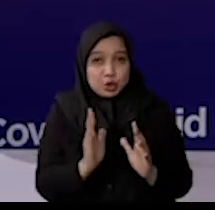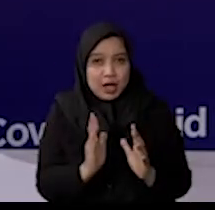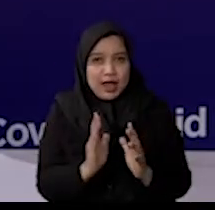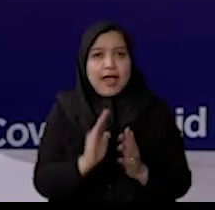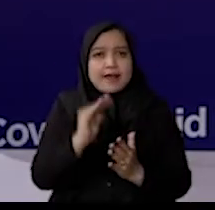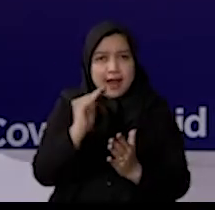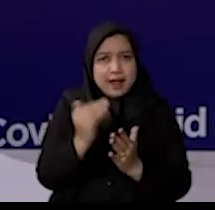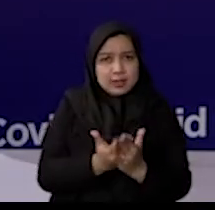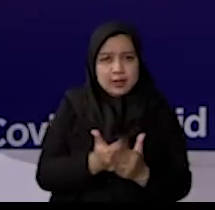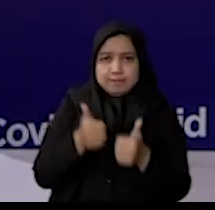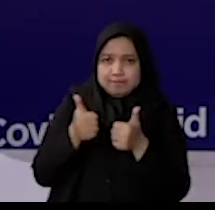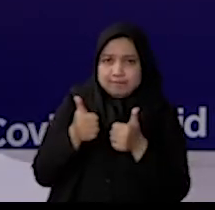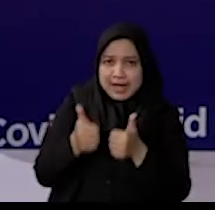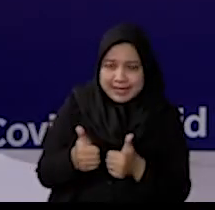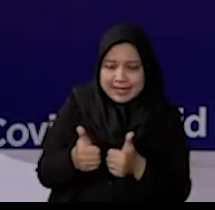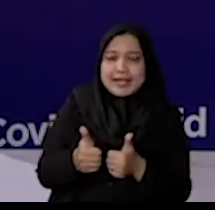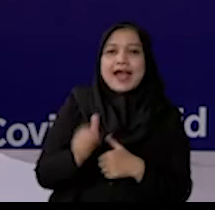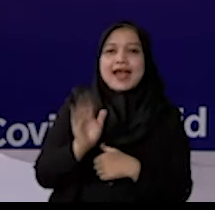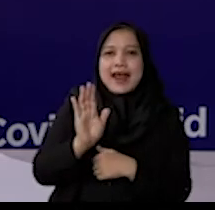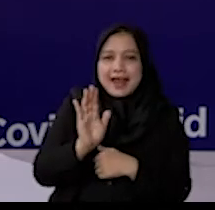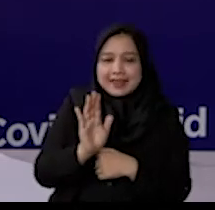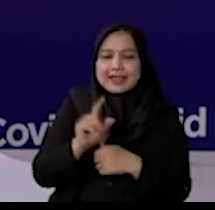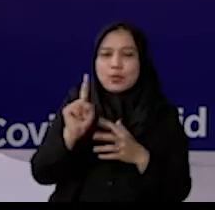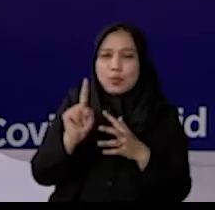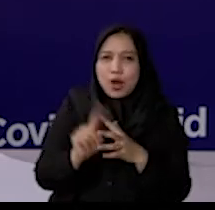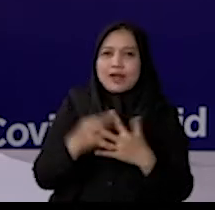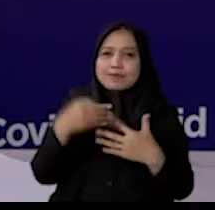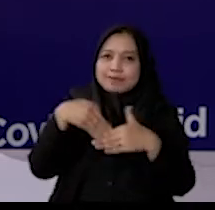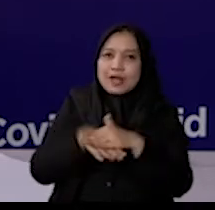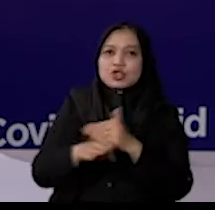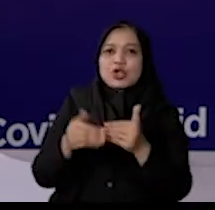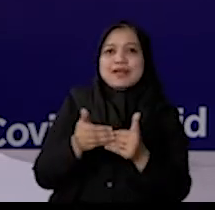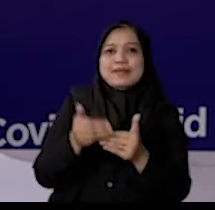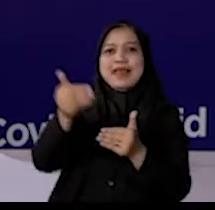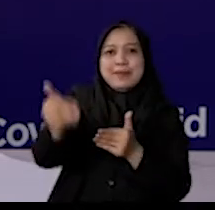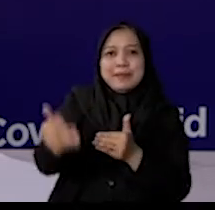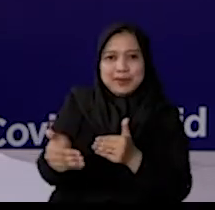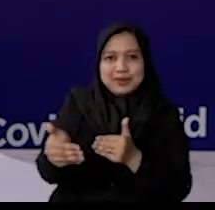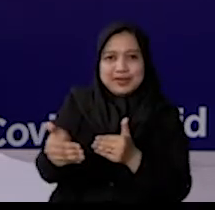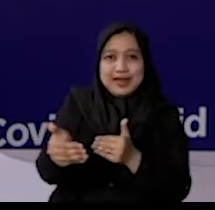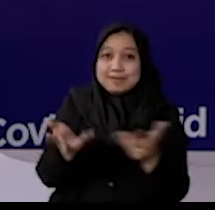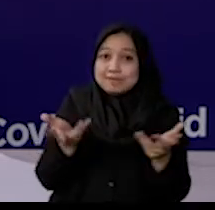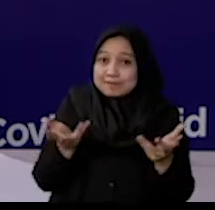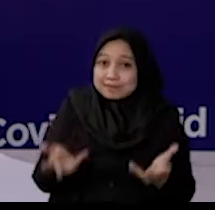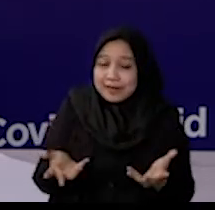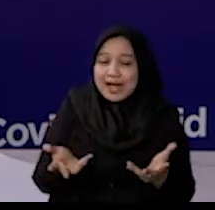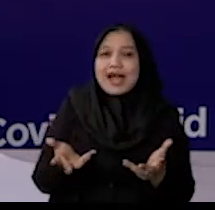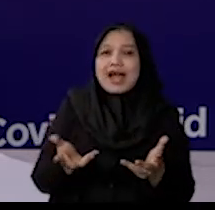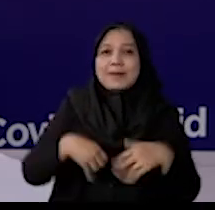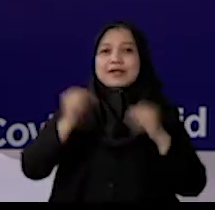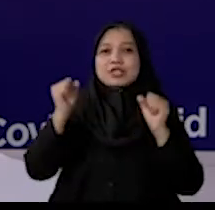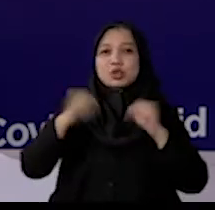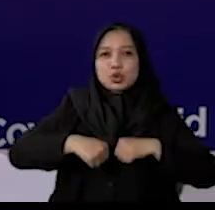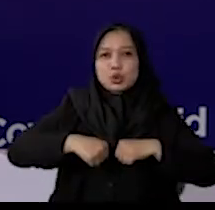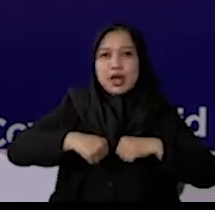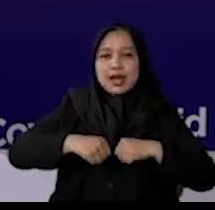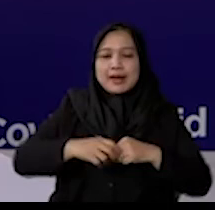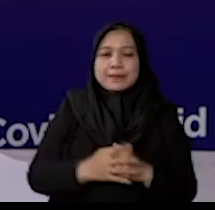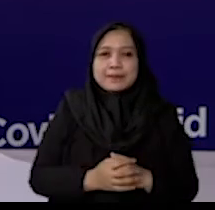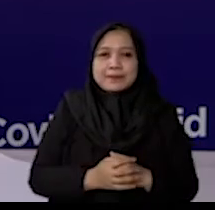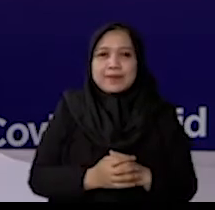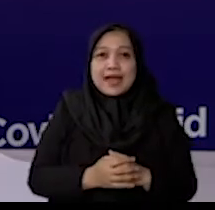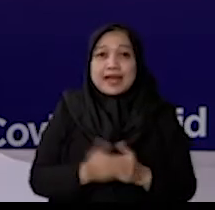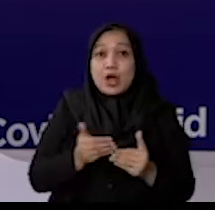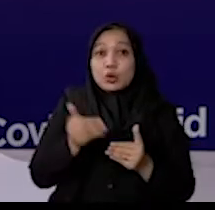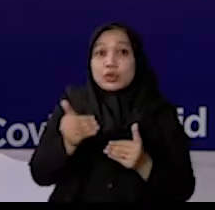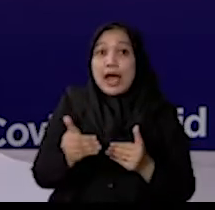hasilnya memuaskan, maka akan masuk ke fase berikutnya, yaitu fase persetujuan. Di dalam